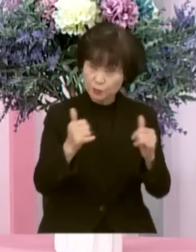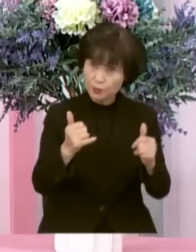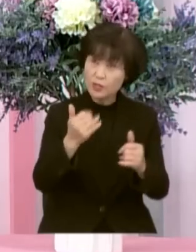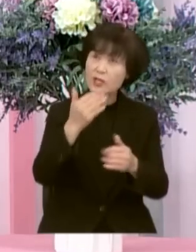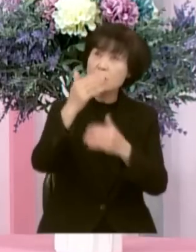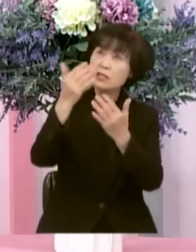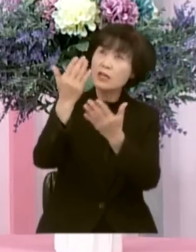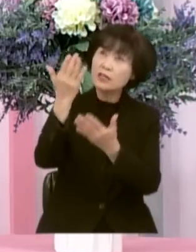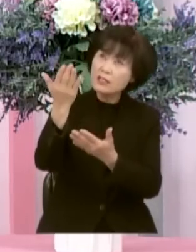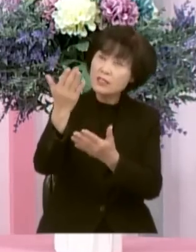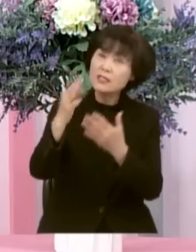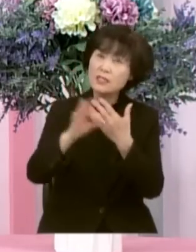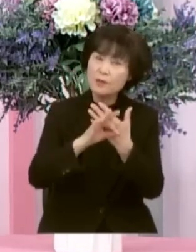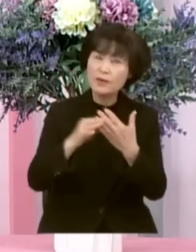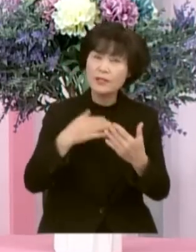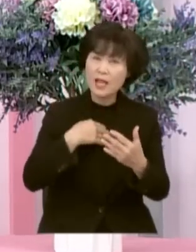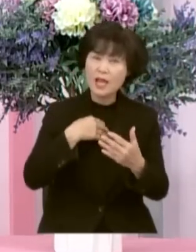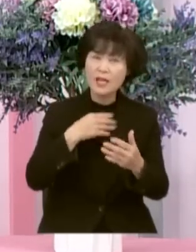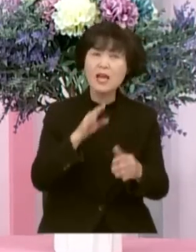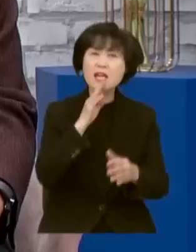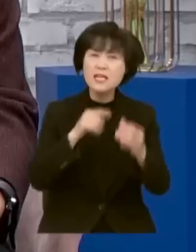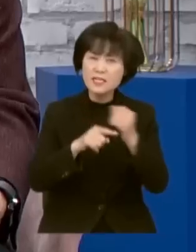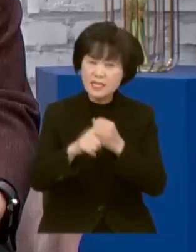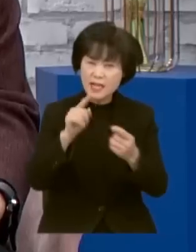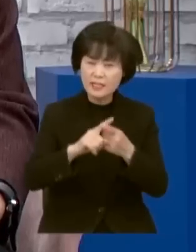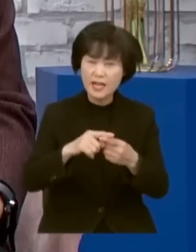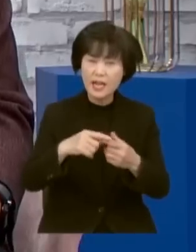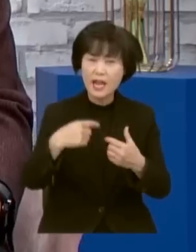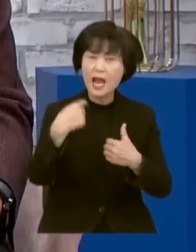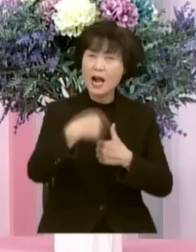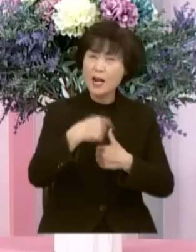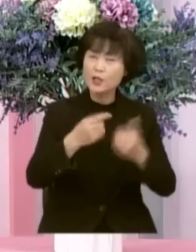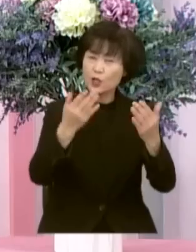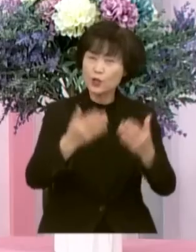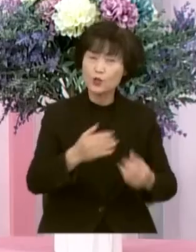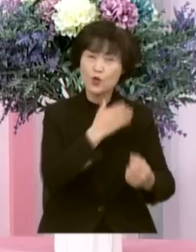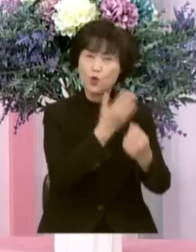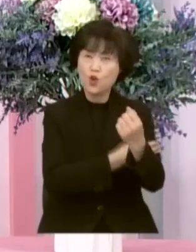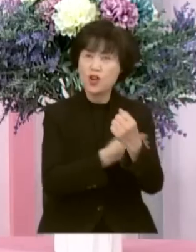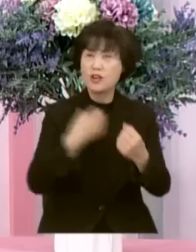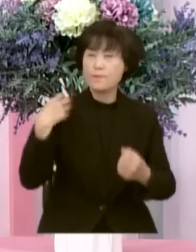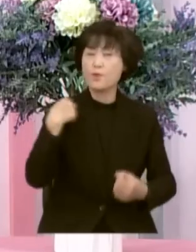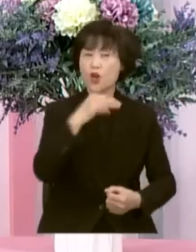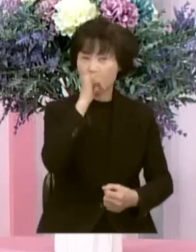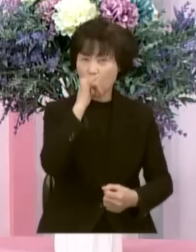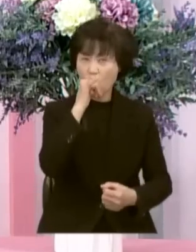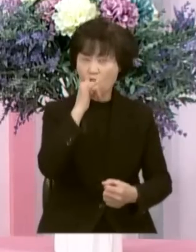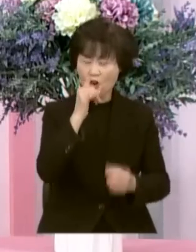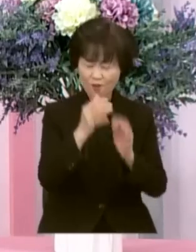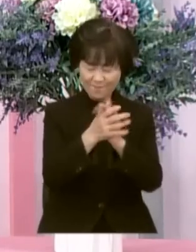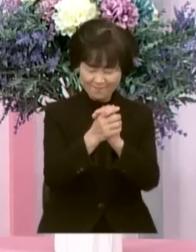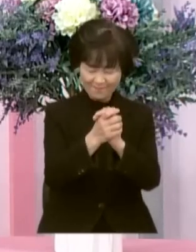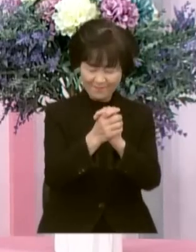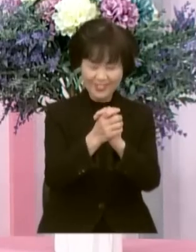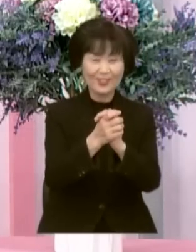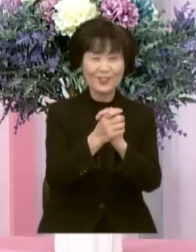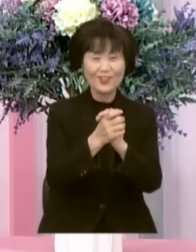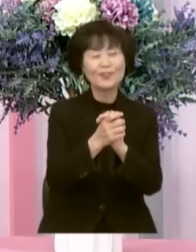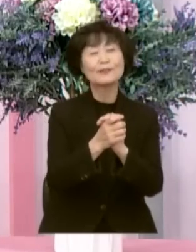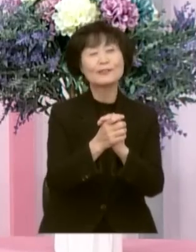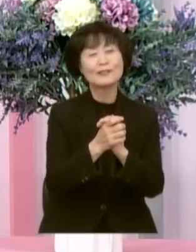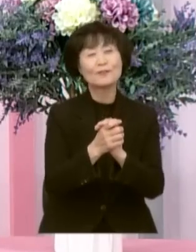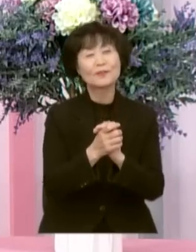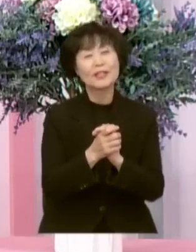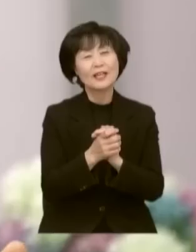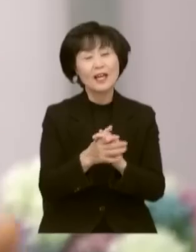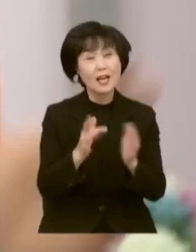저한테 진리를 알려줄 권리와 의무가 있어요. 막 들이댔어요. 저는 당시에 이런 상상을 좀